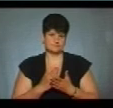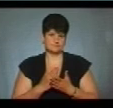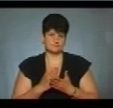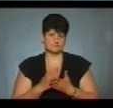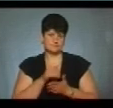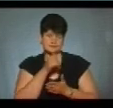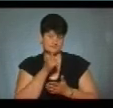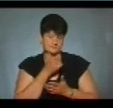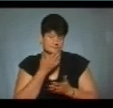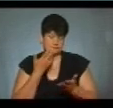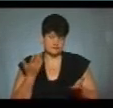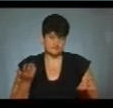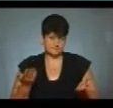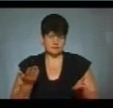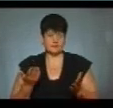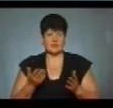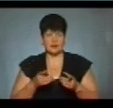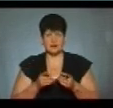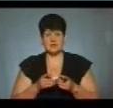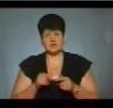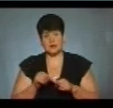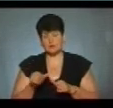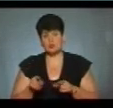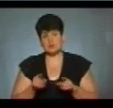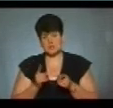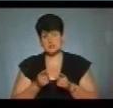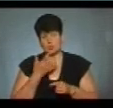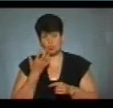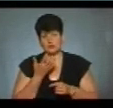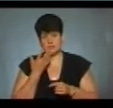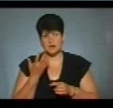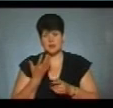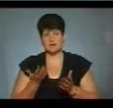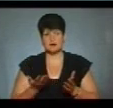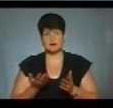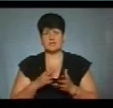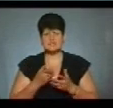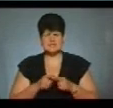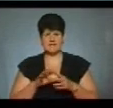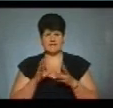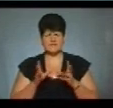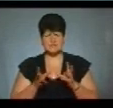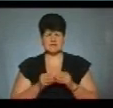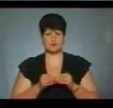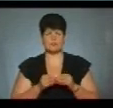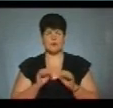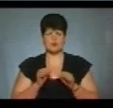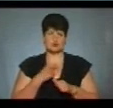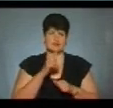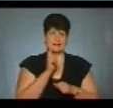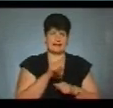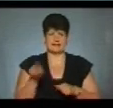не скриває, що в дійсності зараз воно є. Ну і крім того, дійсно, потепління, ну це все комплексно. Можна казати і то, і